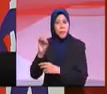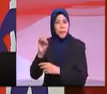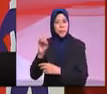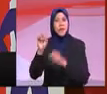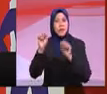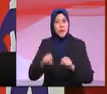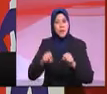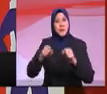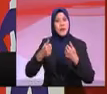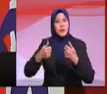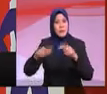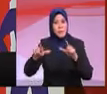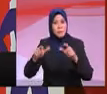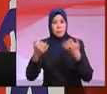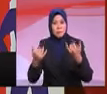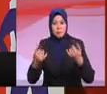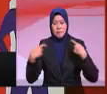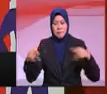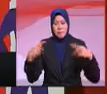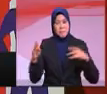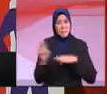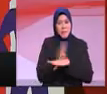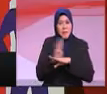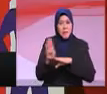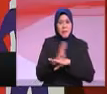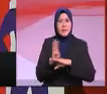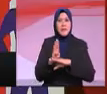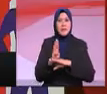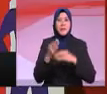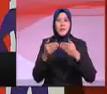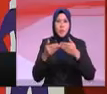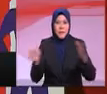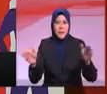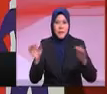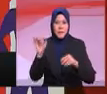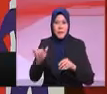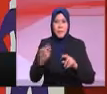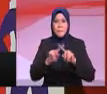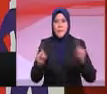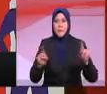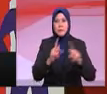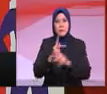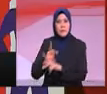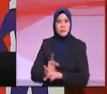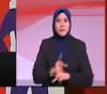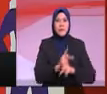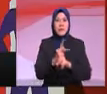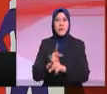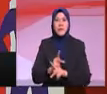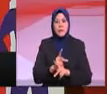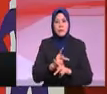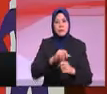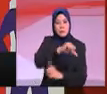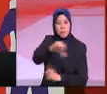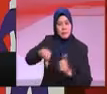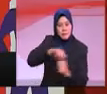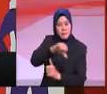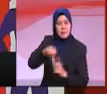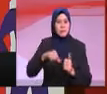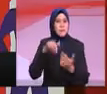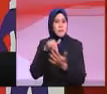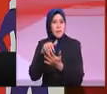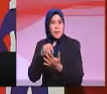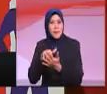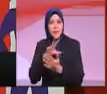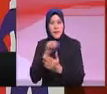kita benarkan sektor ekonomi untuk terus berfungsi. Tetapi kita kawal sektor sosial, sektor pelajaran dan